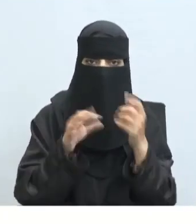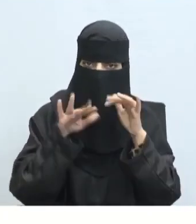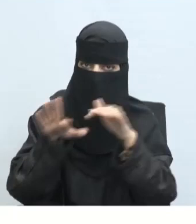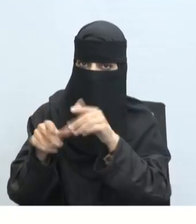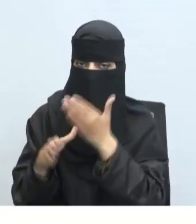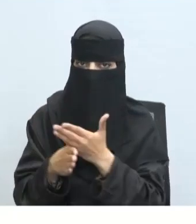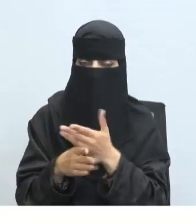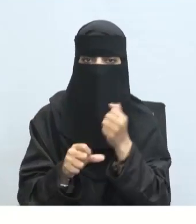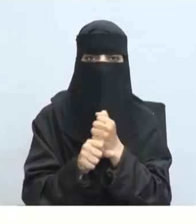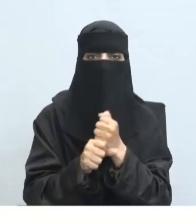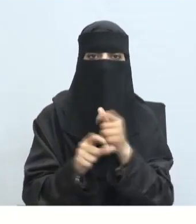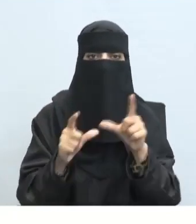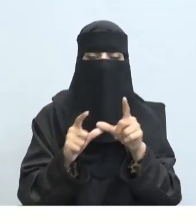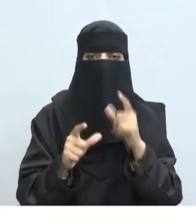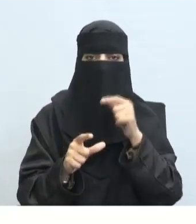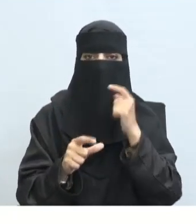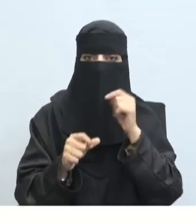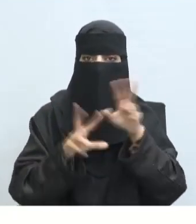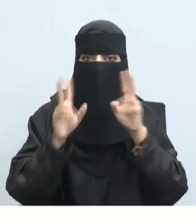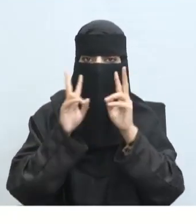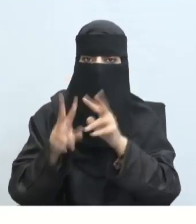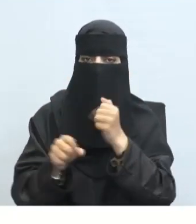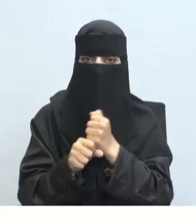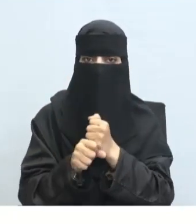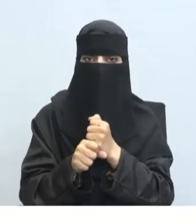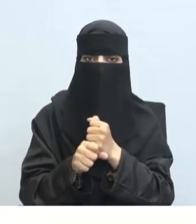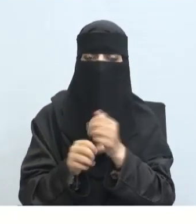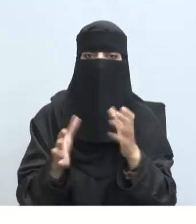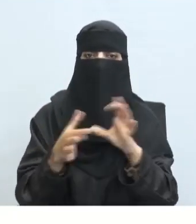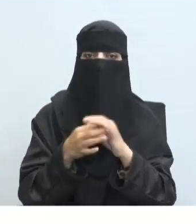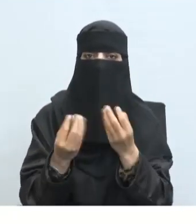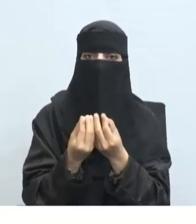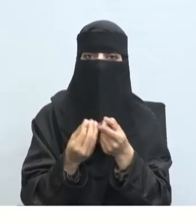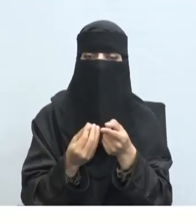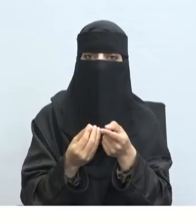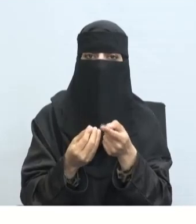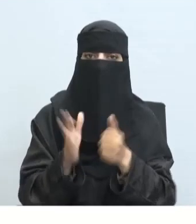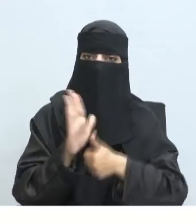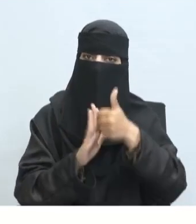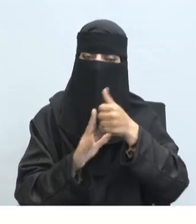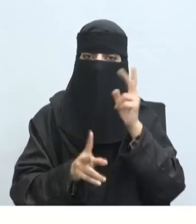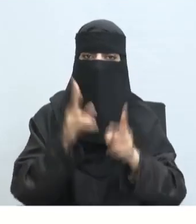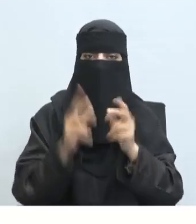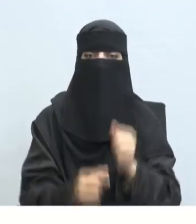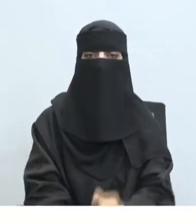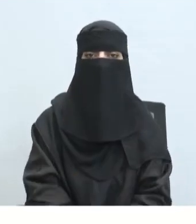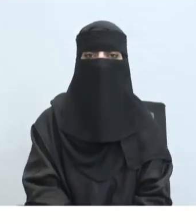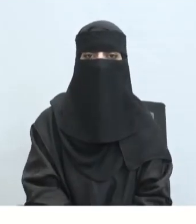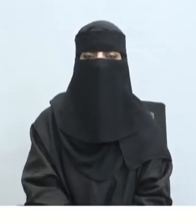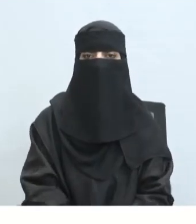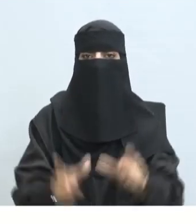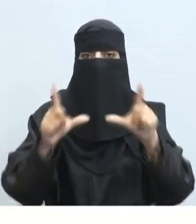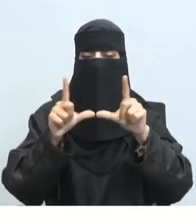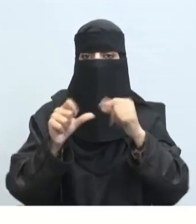المناسب تقوم بايجاد العروض والانشطه الترفيهيه المناسبه لنجاح الفعاليه لجنه